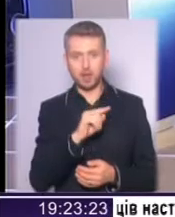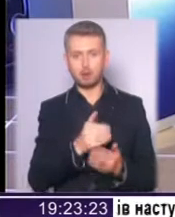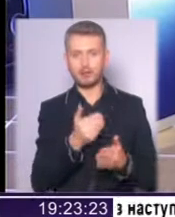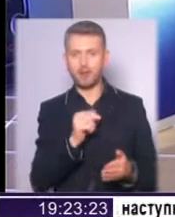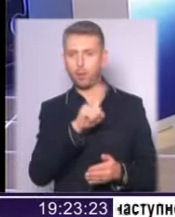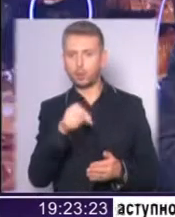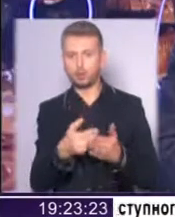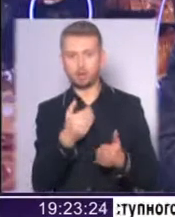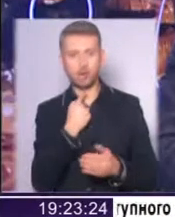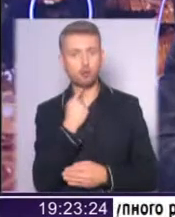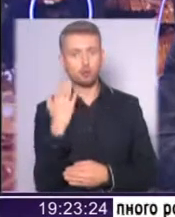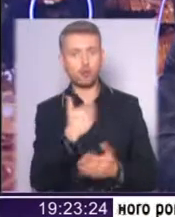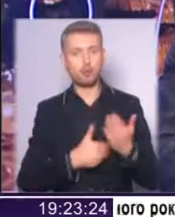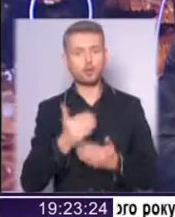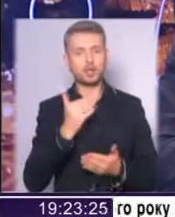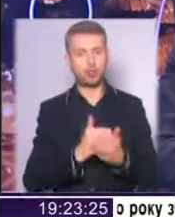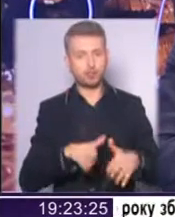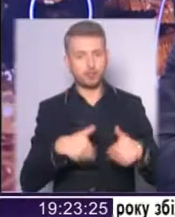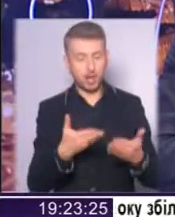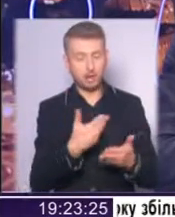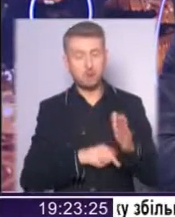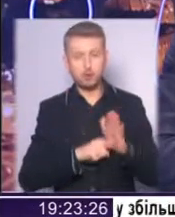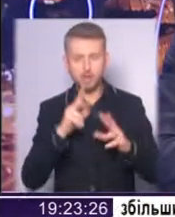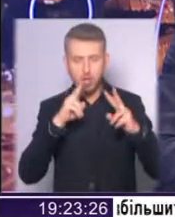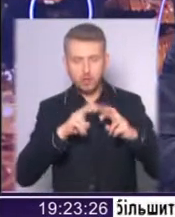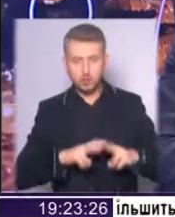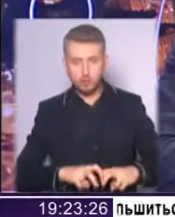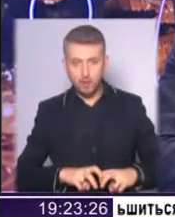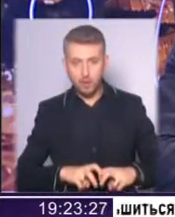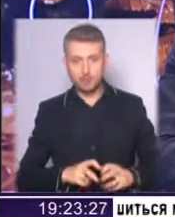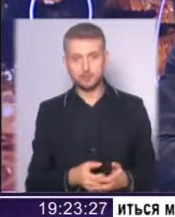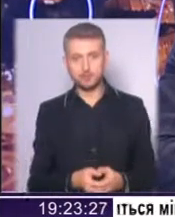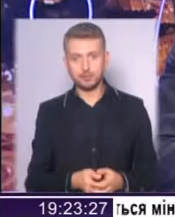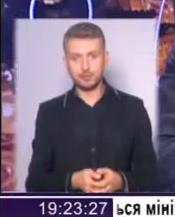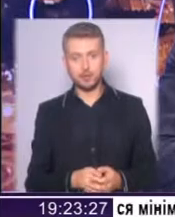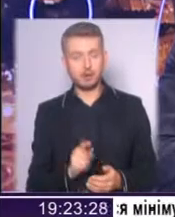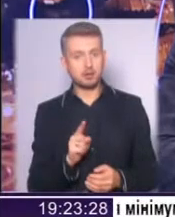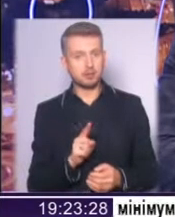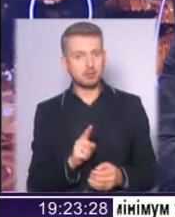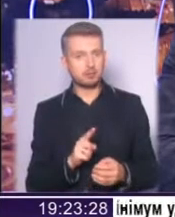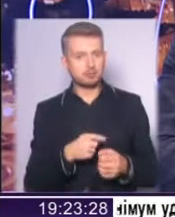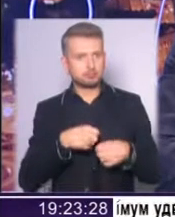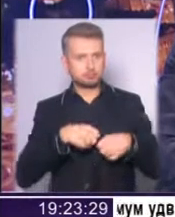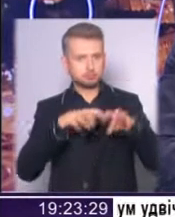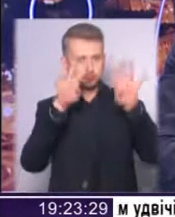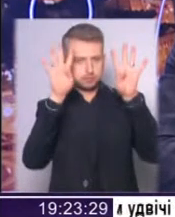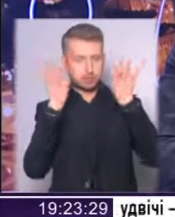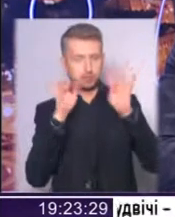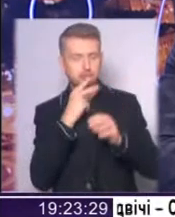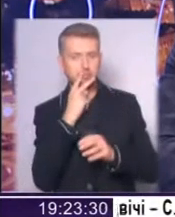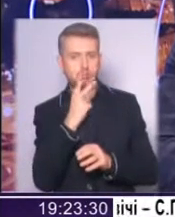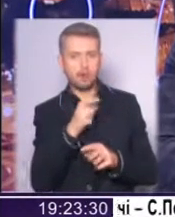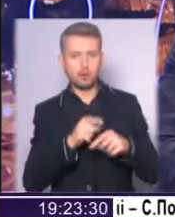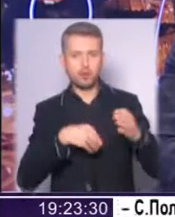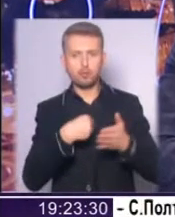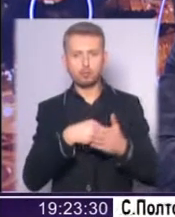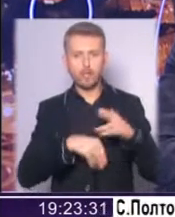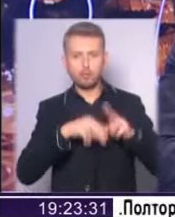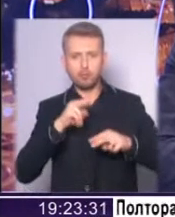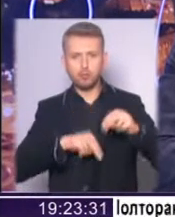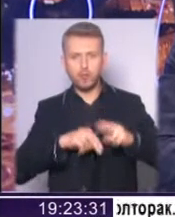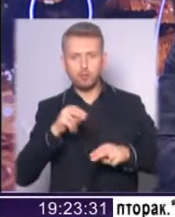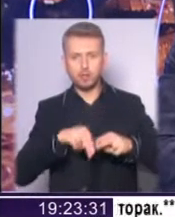майбутнє, кому дійде до шляхом до комунізму. Це десь так от вчора виглядала позиція Яценюка. І якщо подивитися по цифрах, бо ми